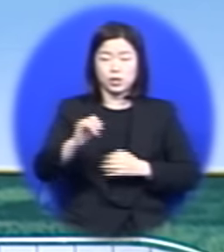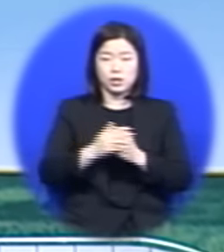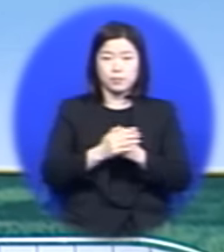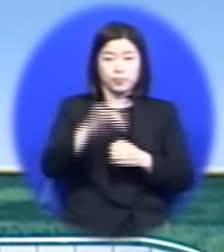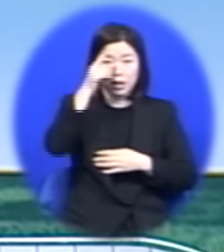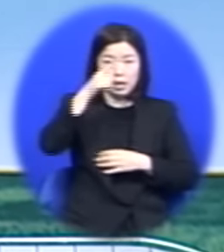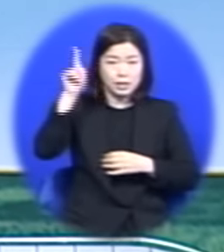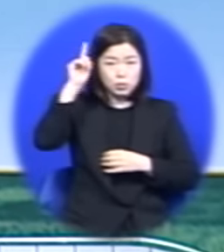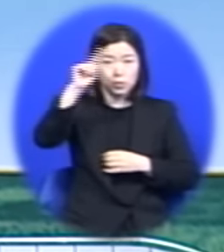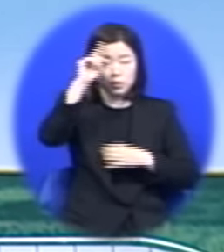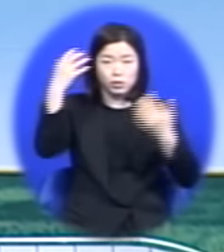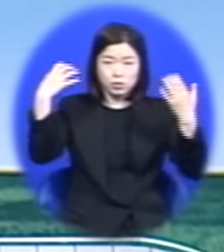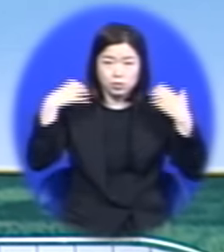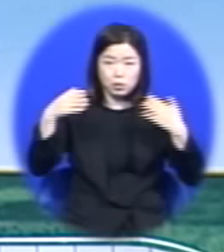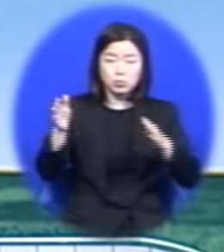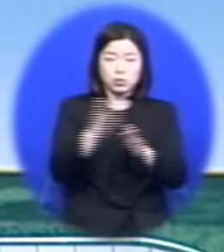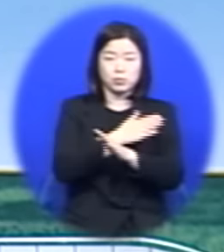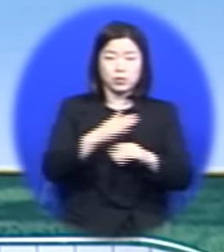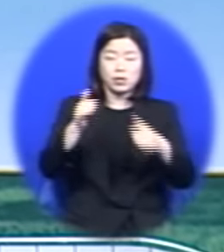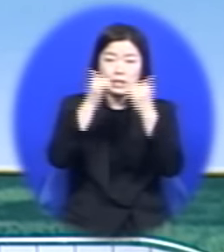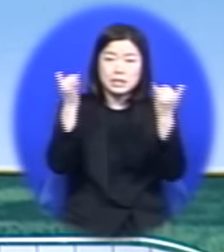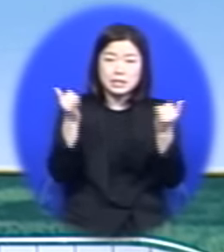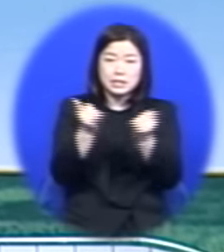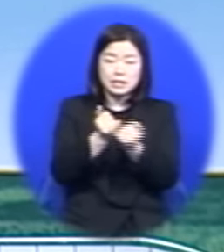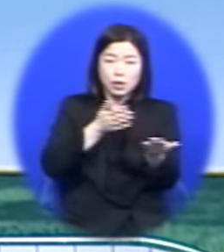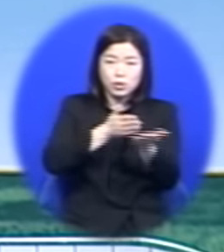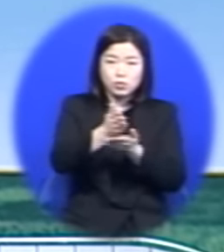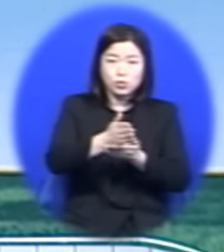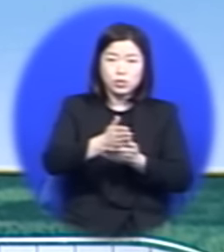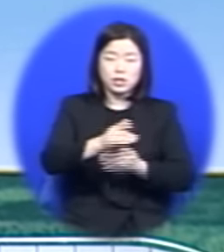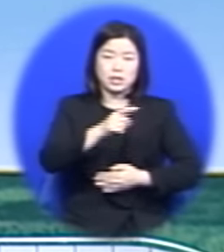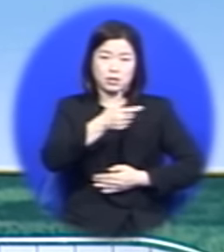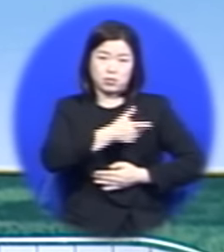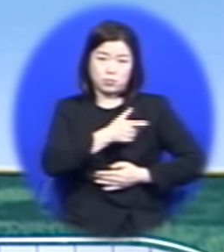소련 정부로부터 사회주의 훈장을 받기도 했습니다.